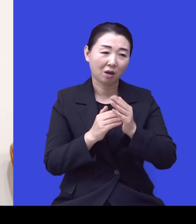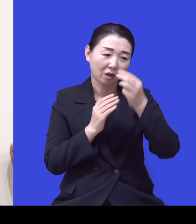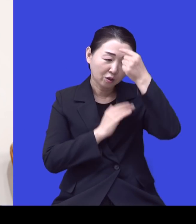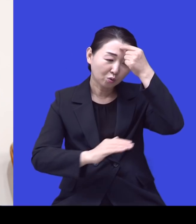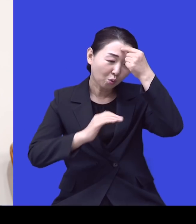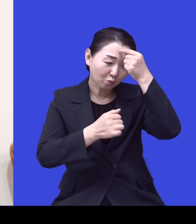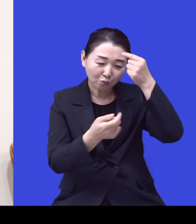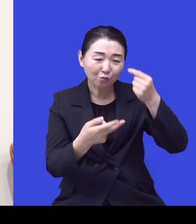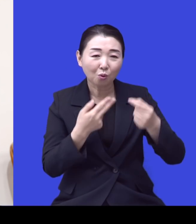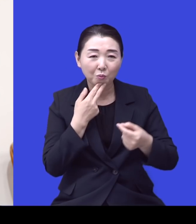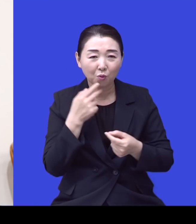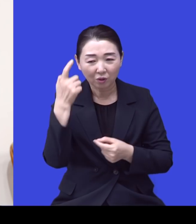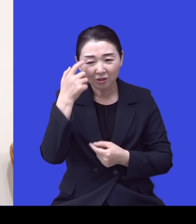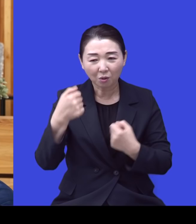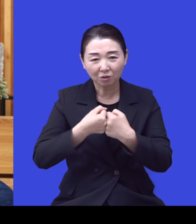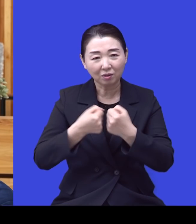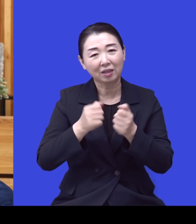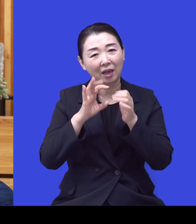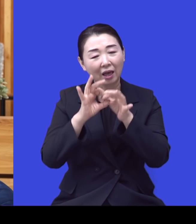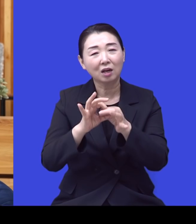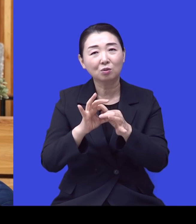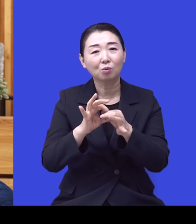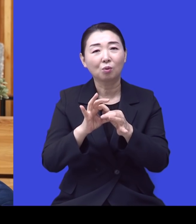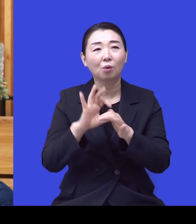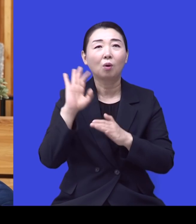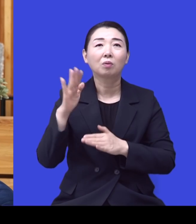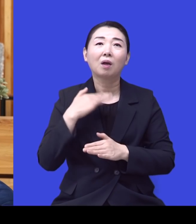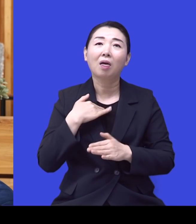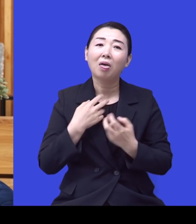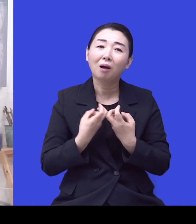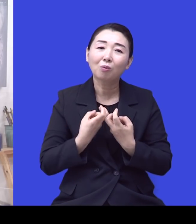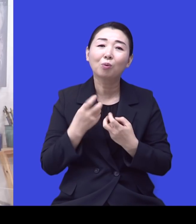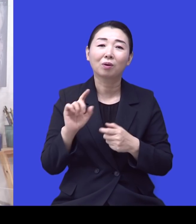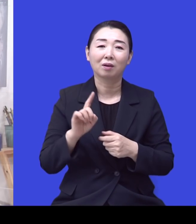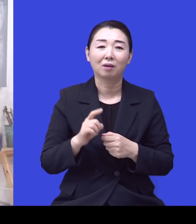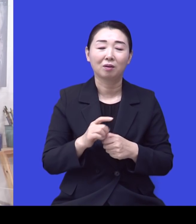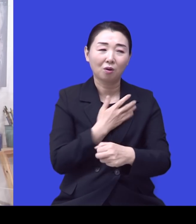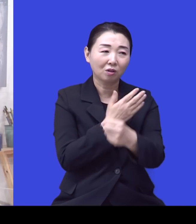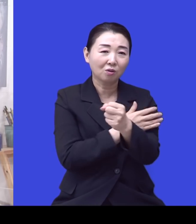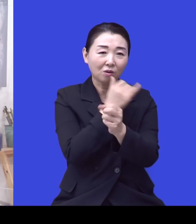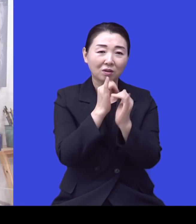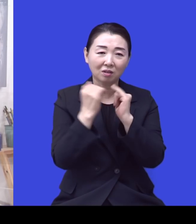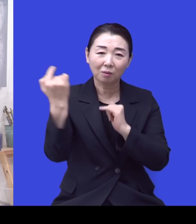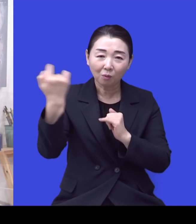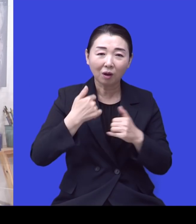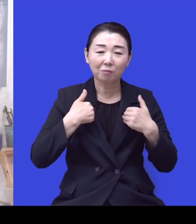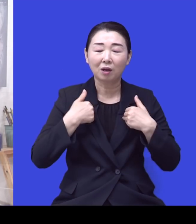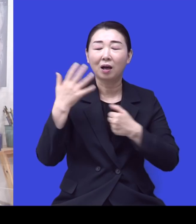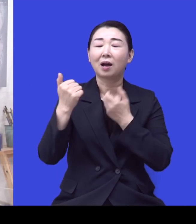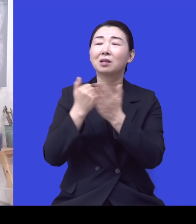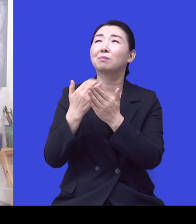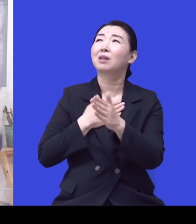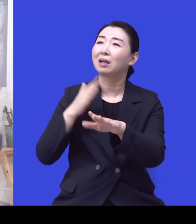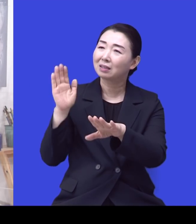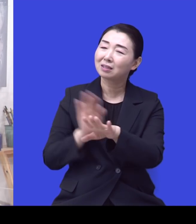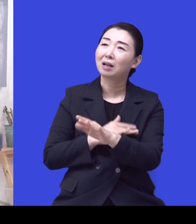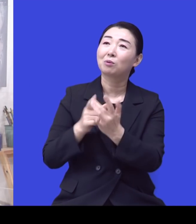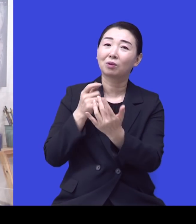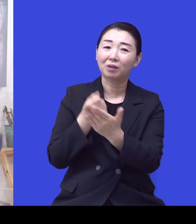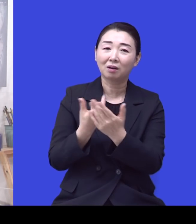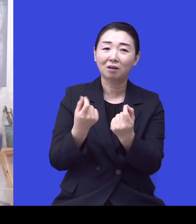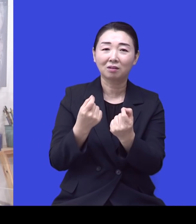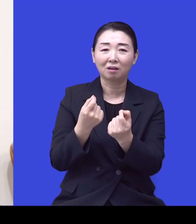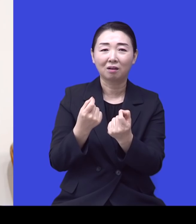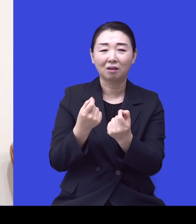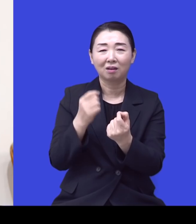없고 영적 전쟁은 계속 오고 도대체 뭐 어떻게 하는데 네네네. 여기 능력 있는 사람이 와야 되지 하나님 잘못 선택하셨습니다. 네네. 이런 마음이